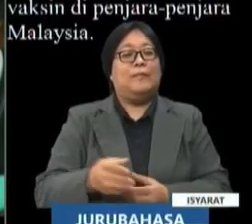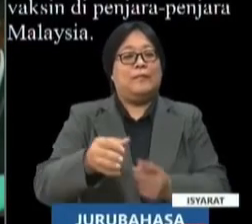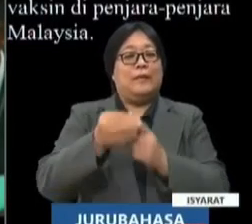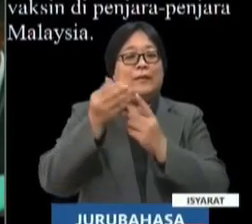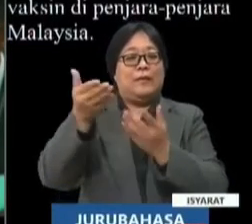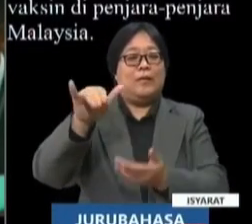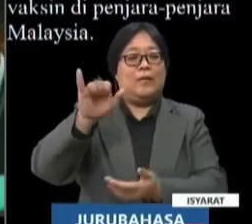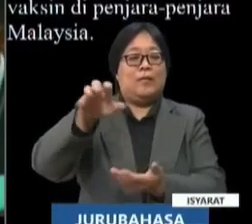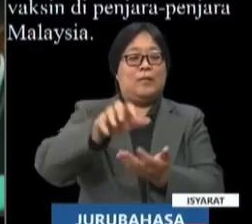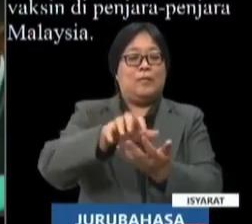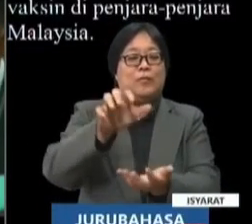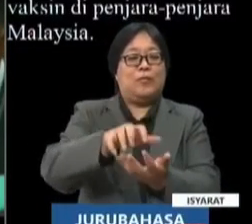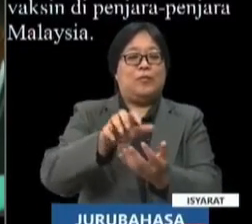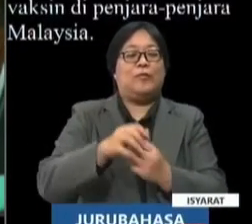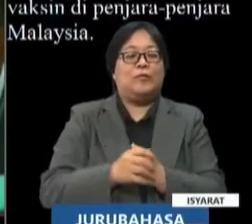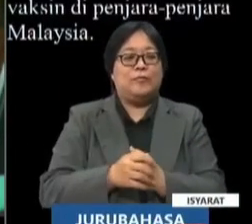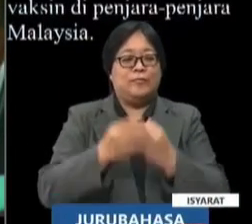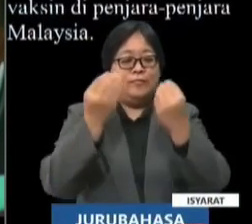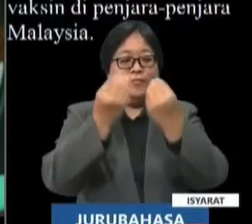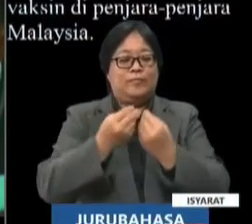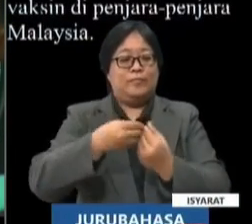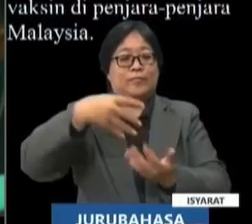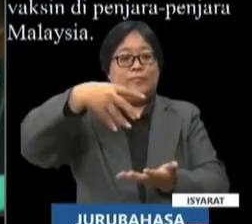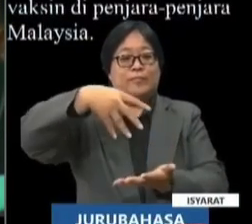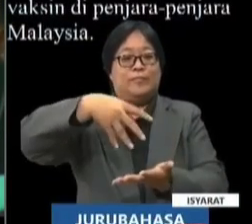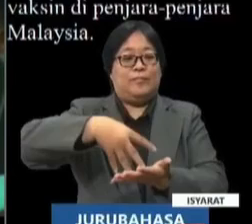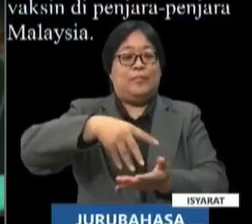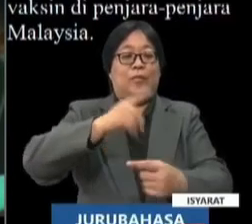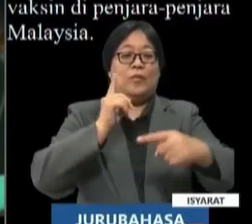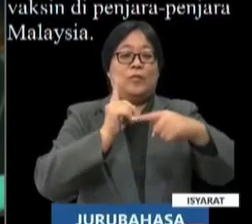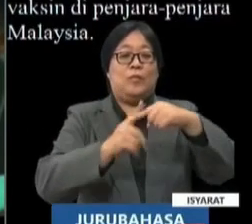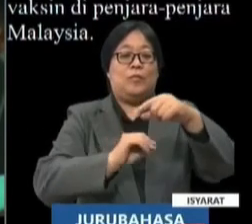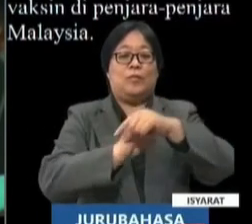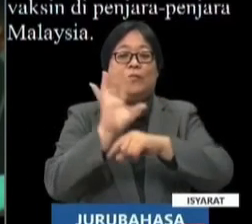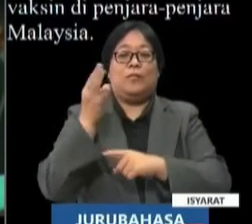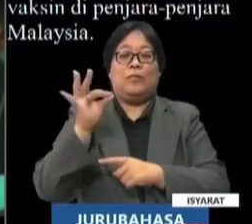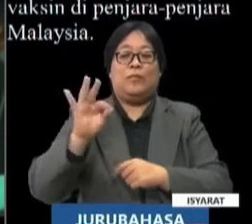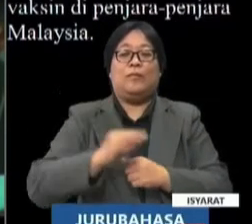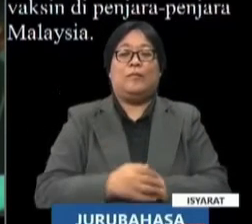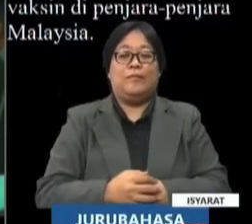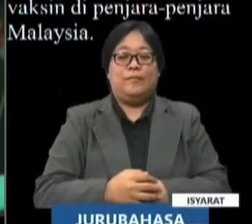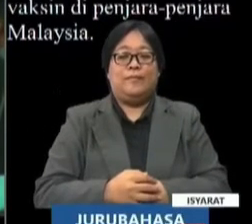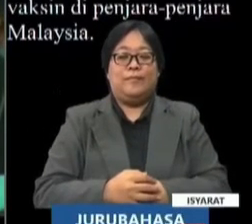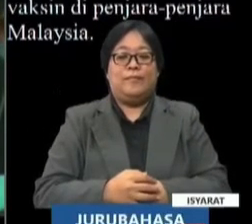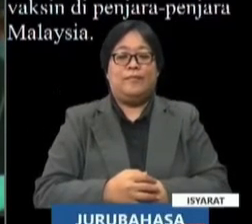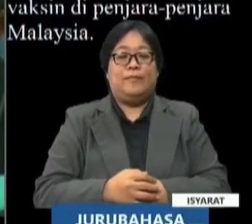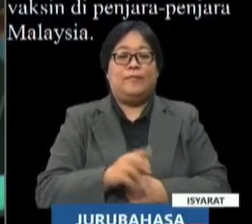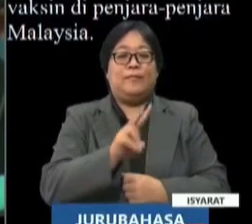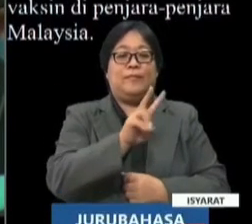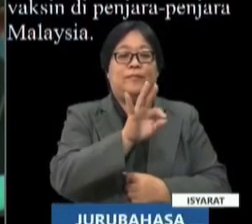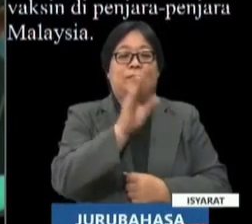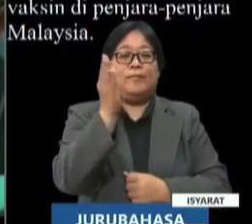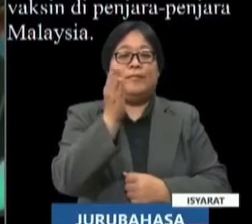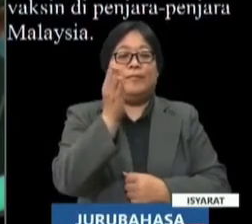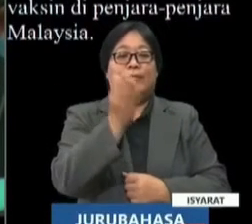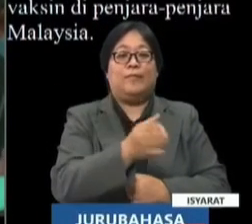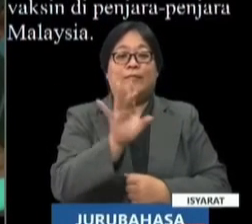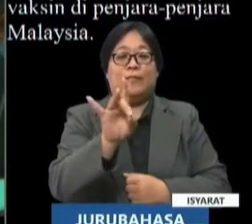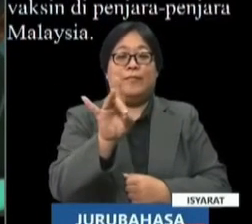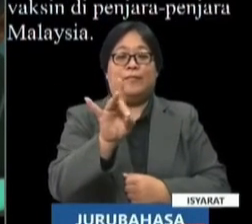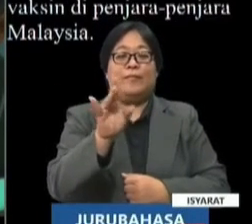Pucung, jumlah kumulatif banduan yang disahkan positif COVID-19 mulai 29